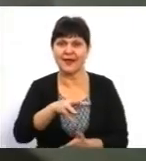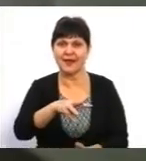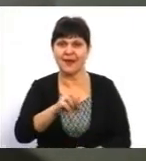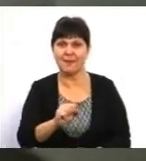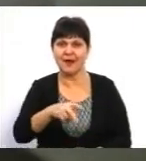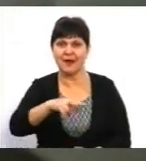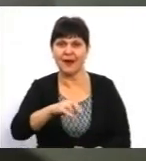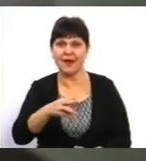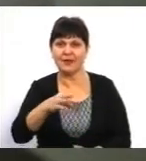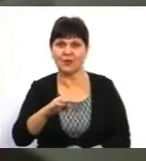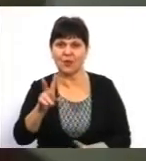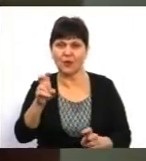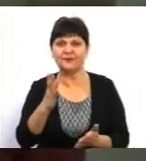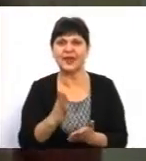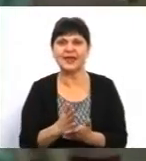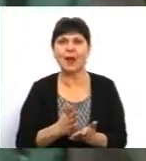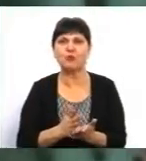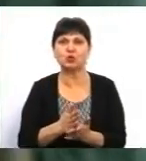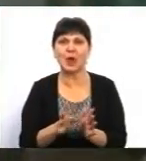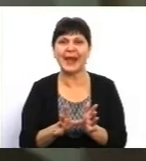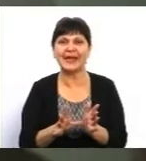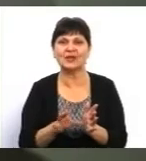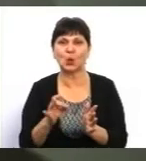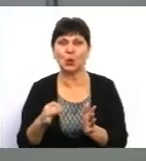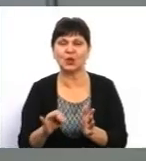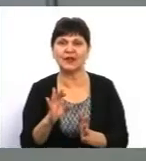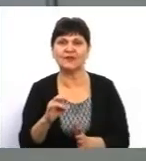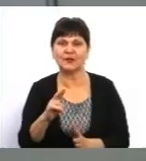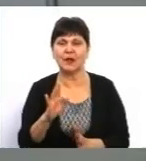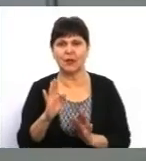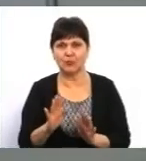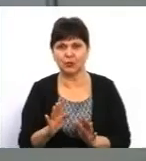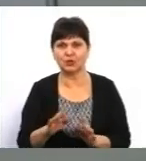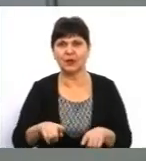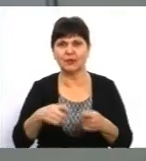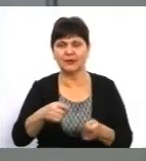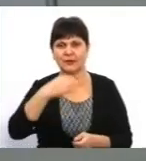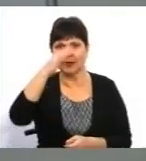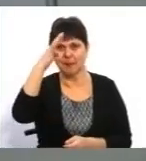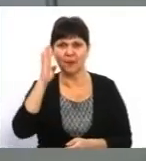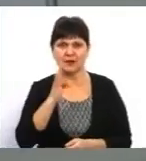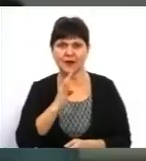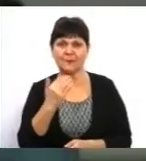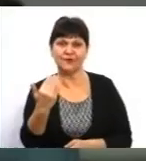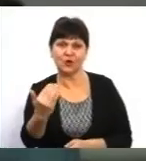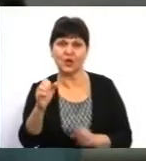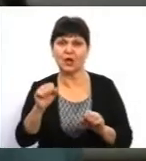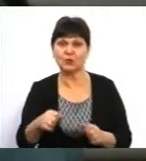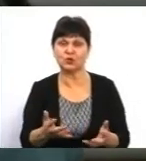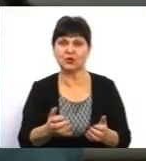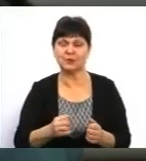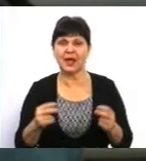електронному виді. Буде надано батькам, вони можуть отримати вже свідоцтво про